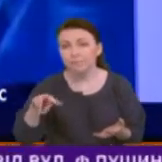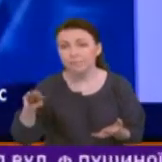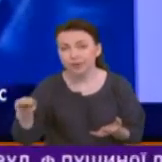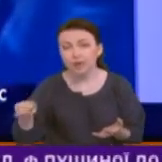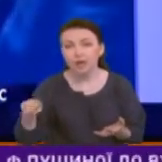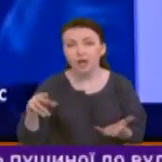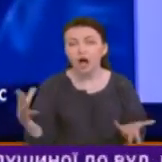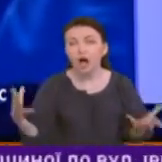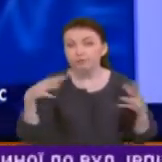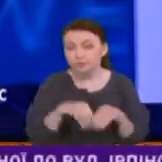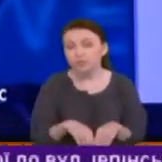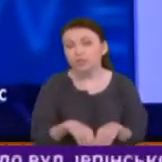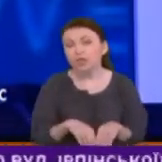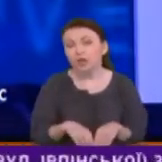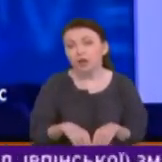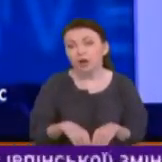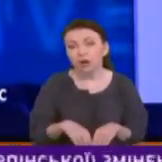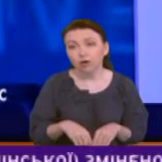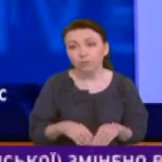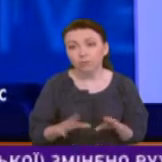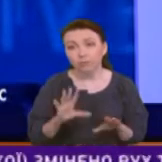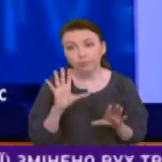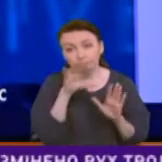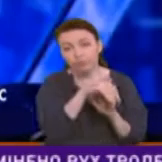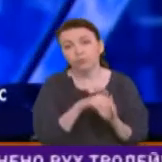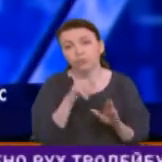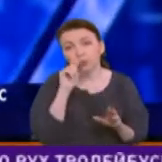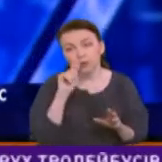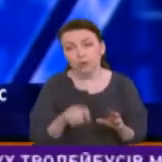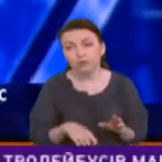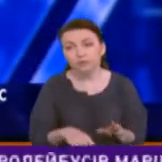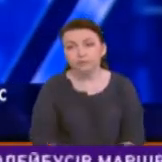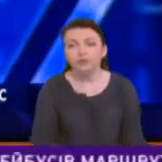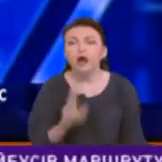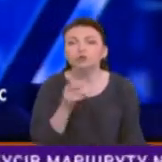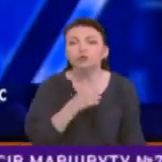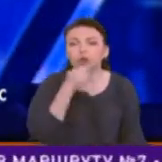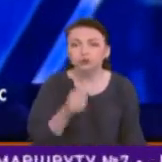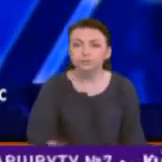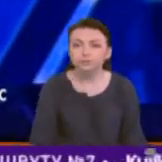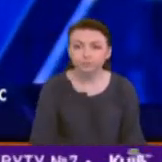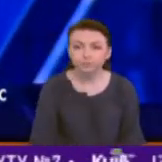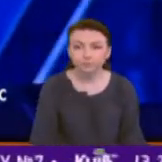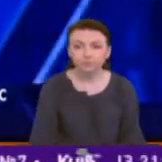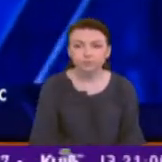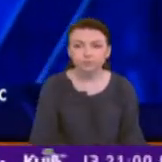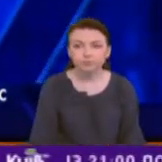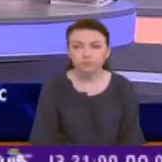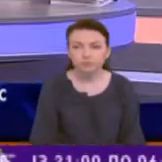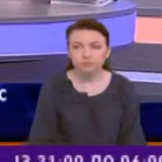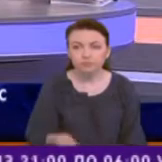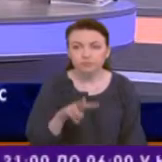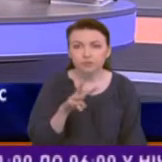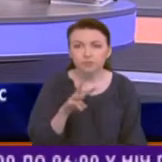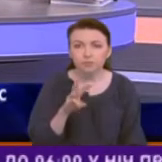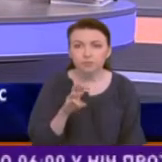Але зараз вони всі єпископат Православної Церкви України, а, ну, знов таки, церква... А хто ж старший? Ну, старший митрополит в